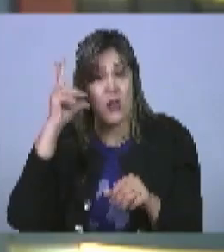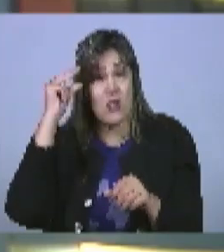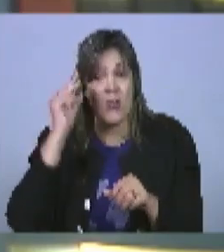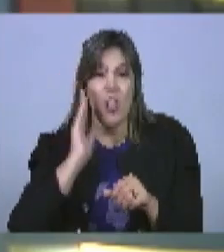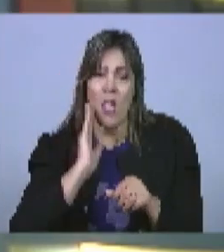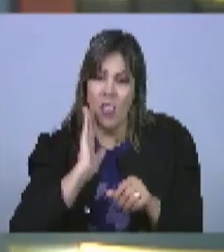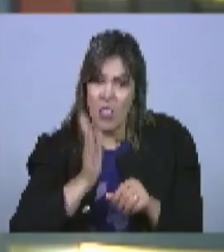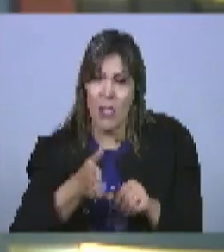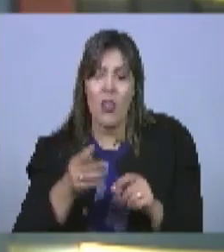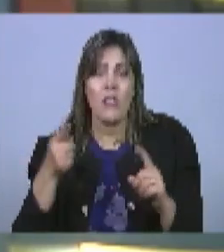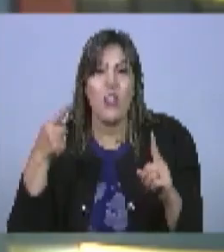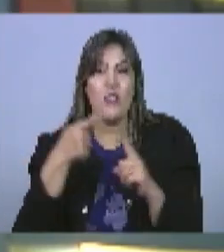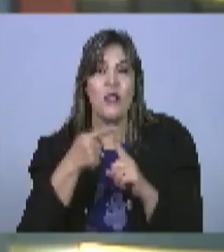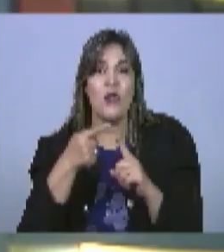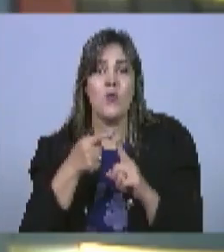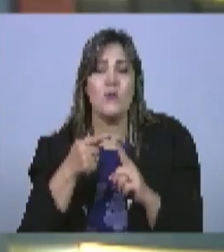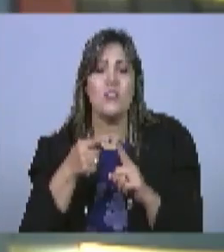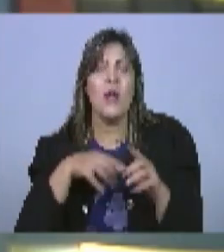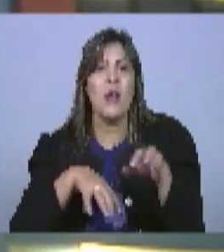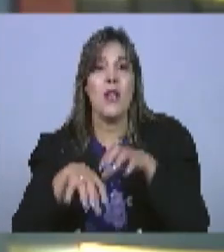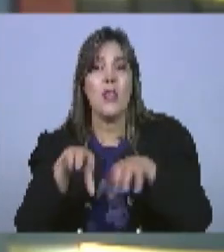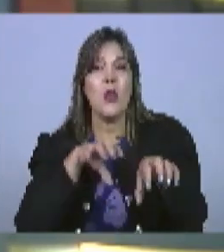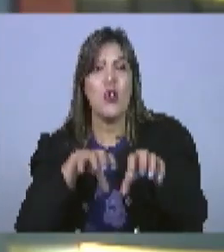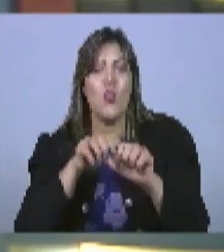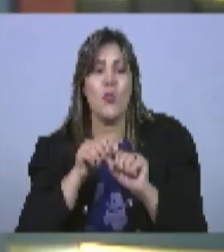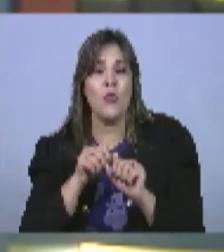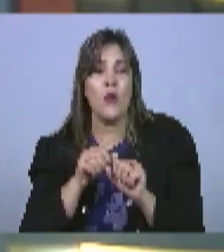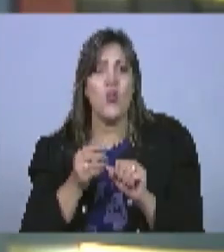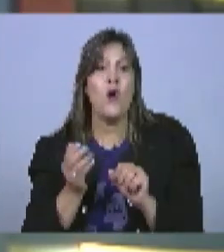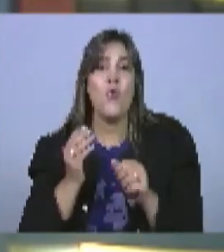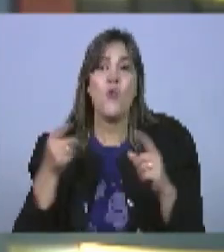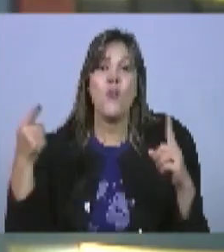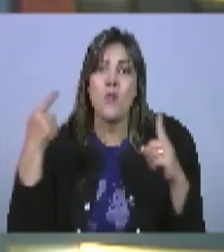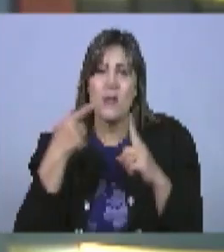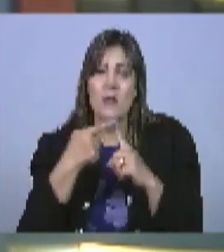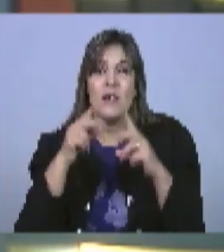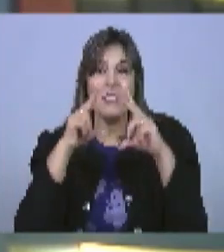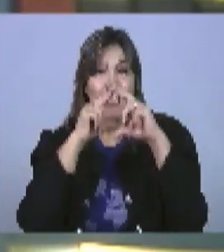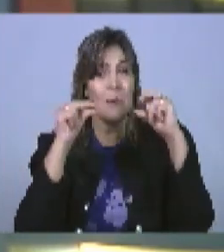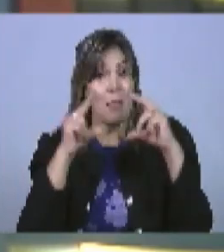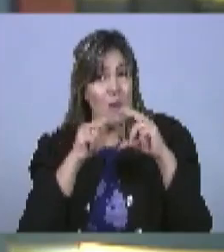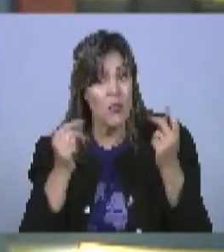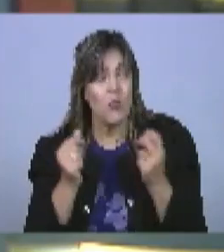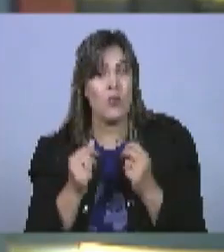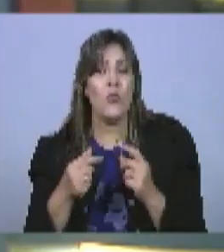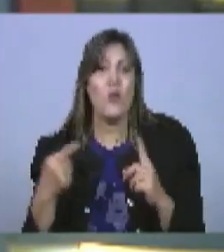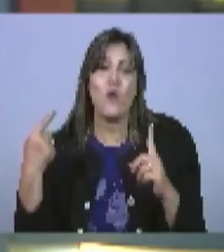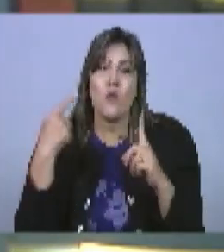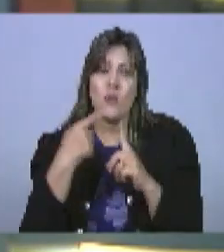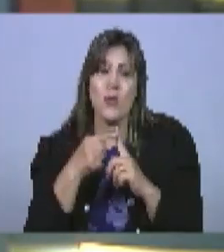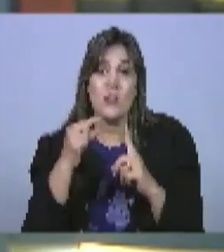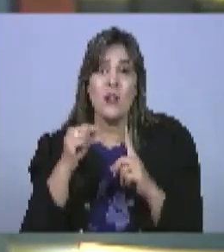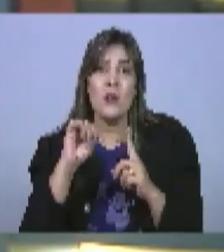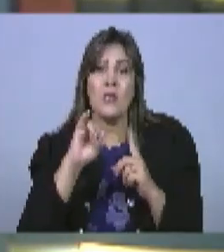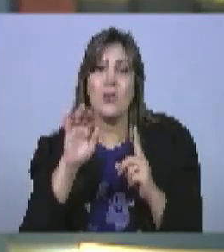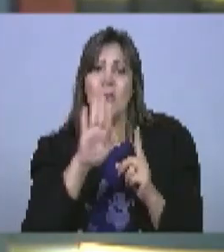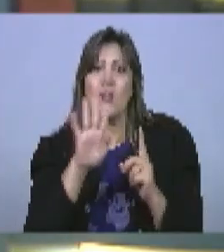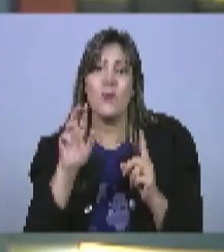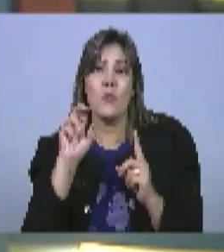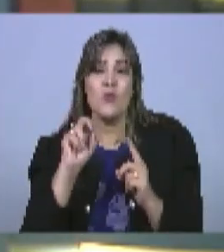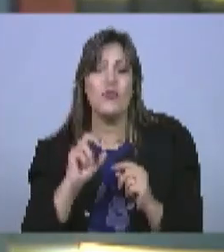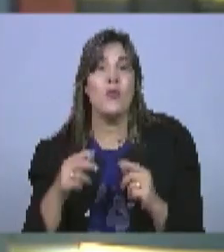قلب ايران صحيح اسرائيل بتصل الى قلب بيروت تصل الى دمشق تصل طبعا للاراضي الفلسطينيه